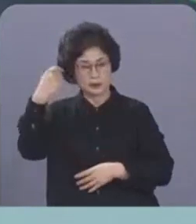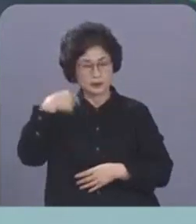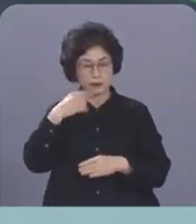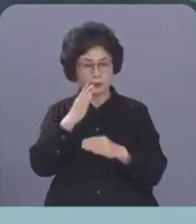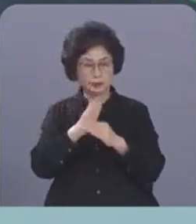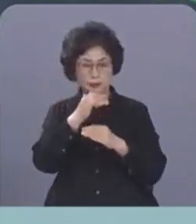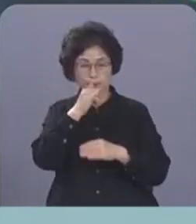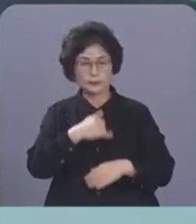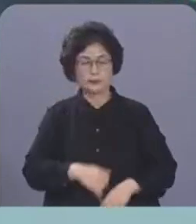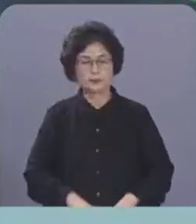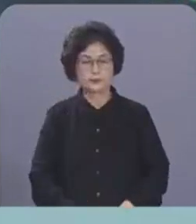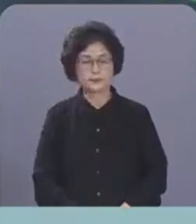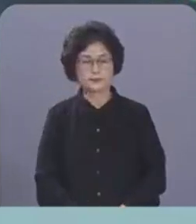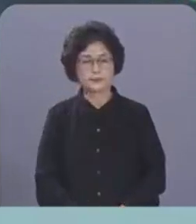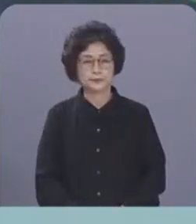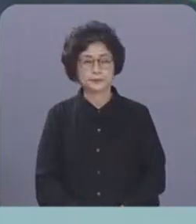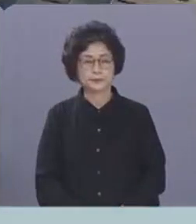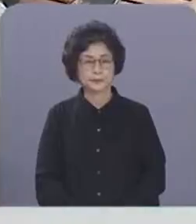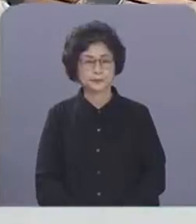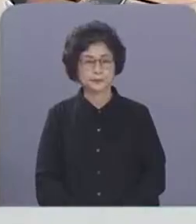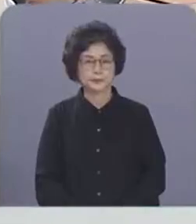보도에 이슬 기자입니다.